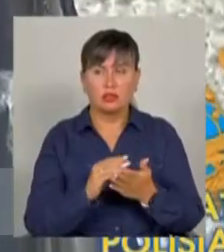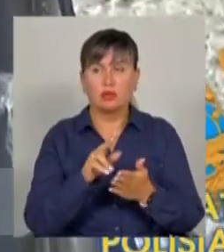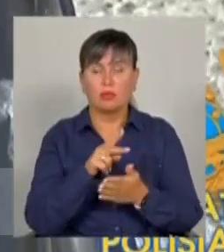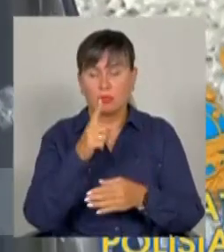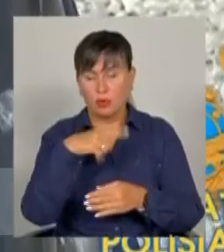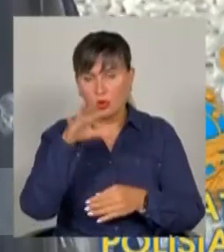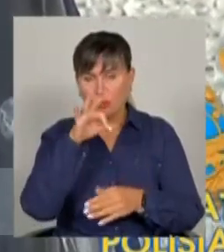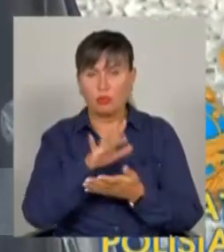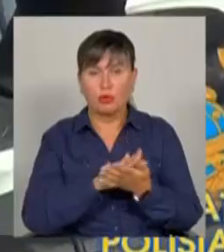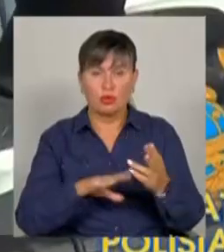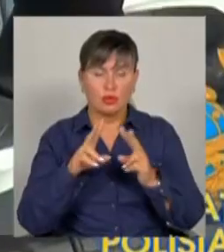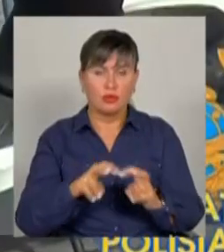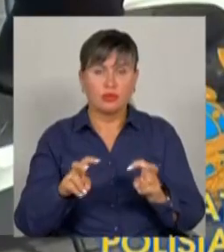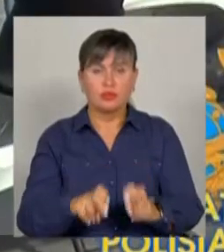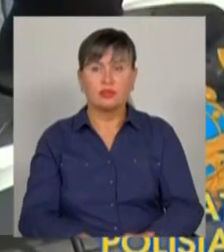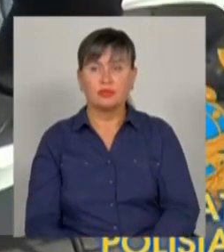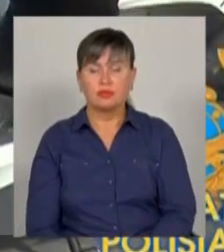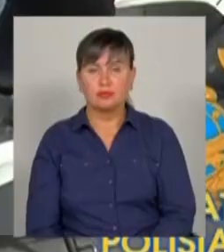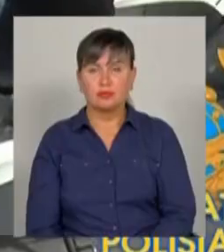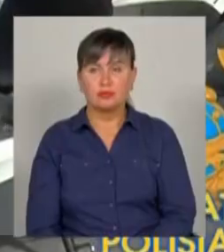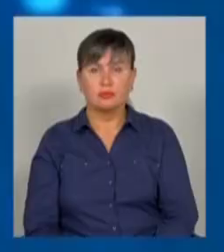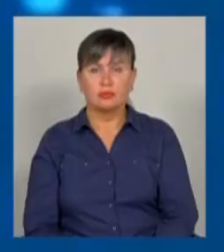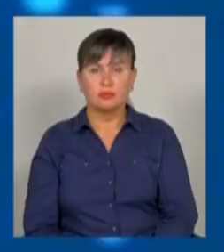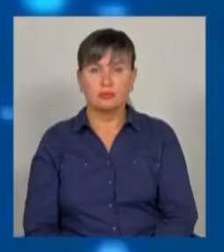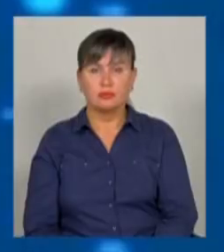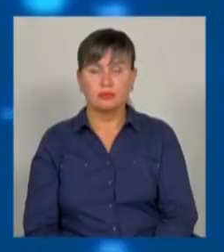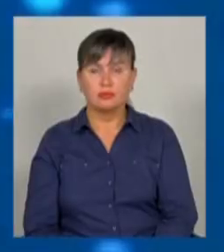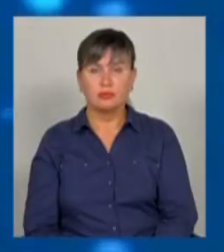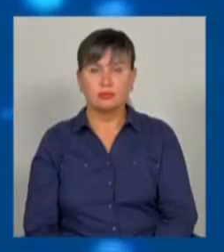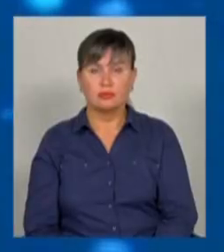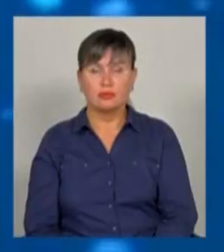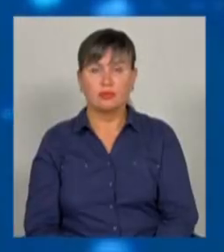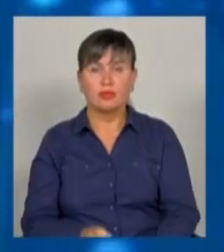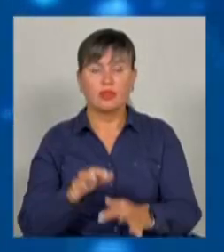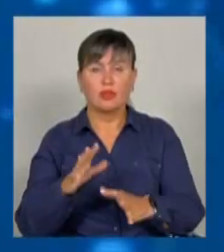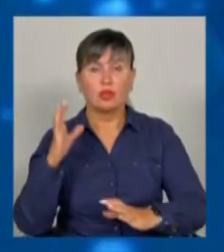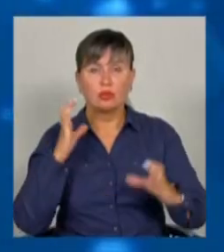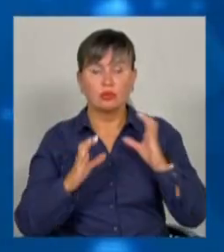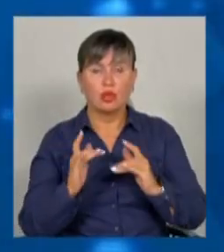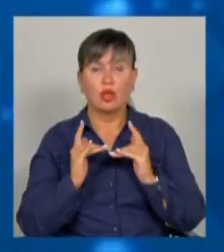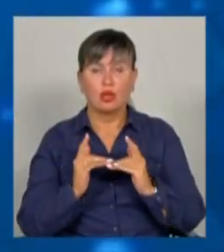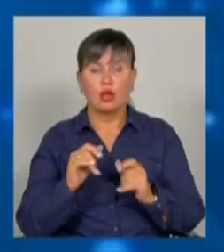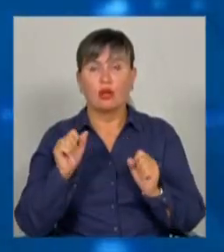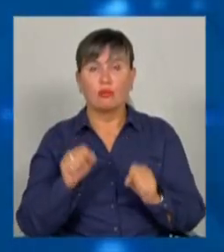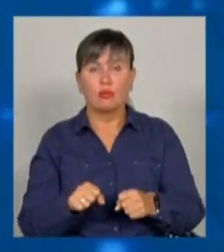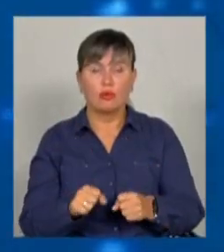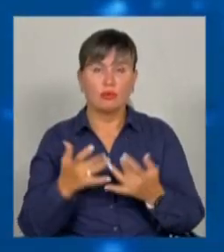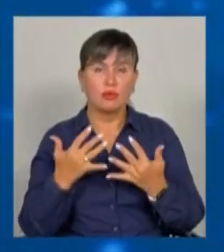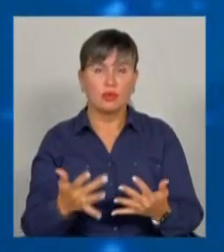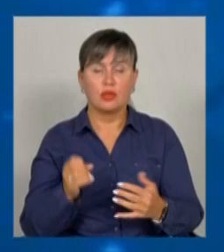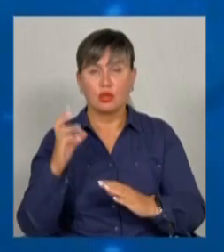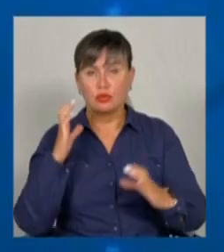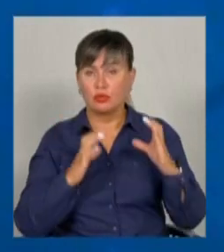мероприятия. Рустам Раубаев, Гани Каулов, телеканал Алматы. На места в студенческих общежитиях могут претендовать как